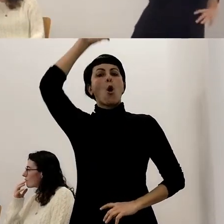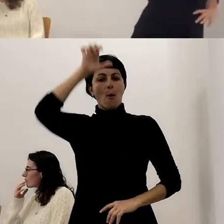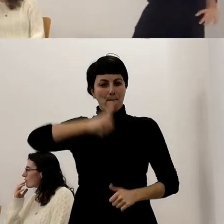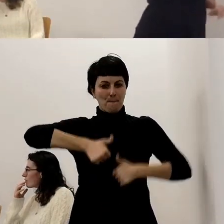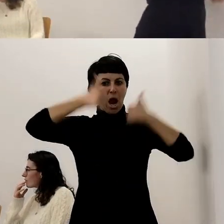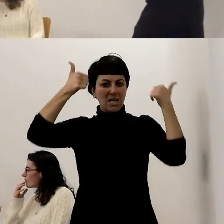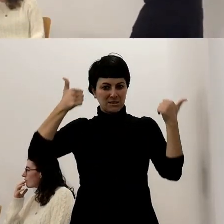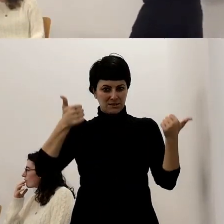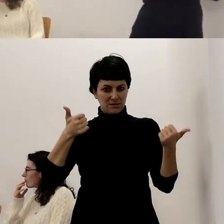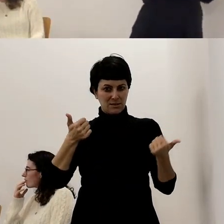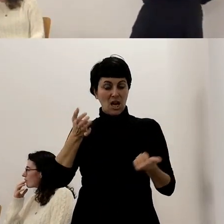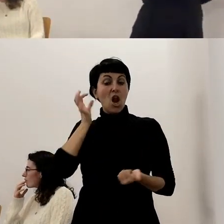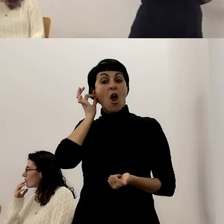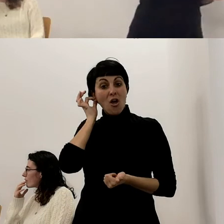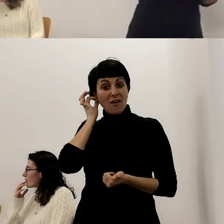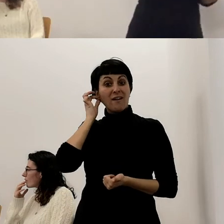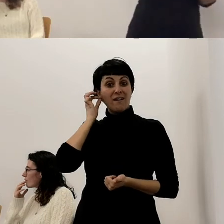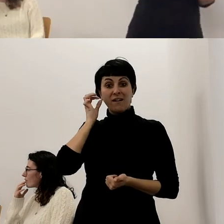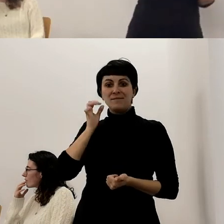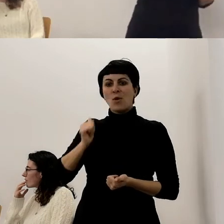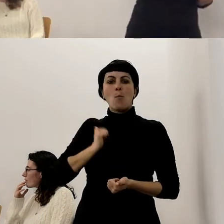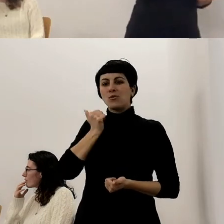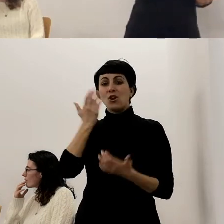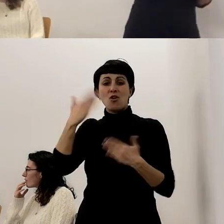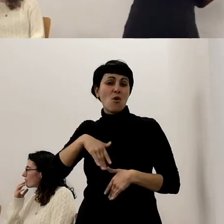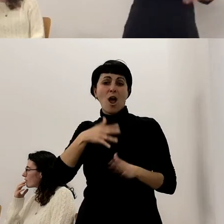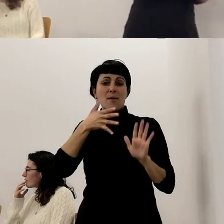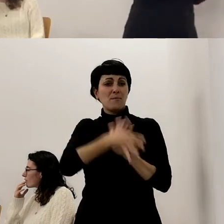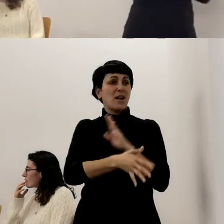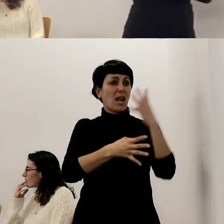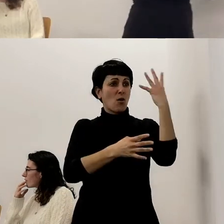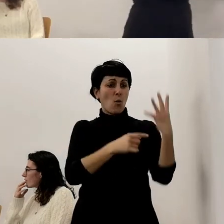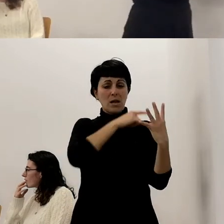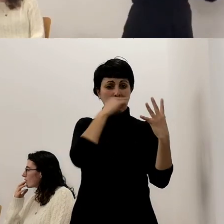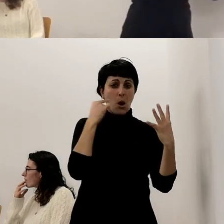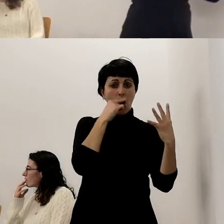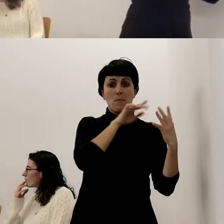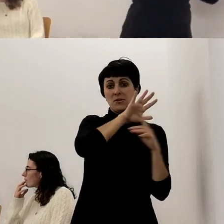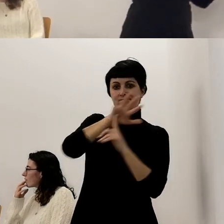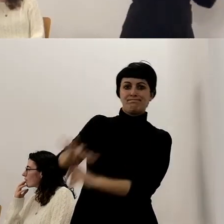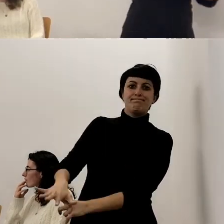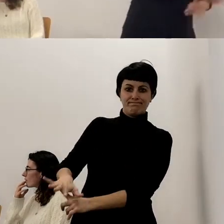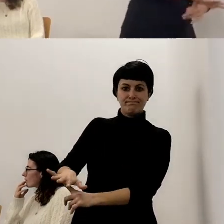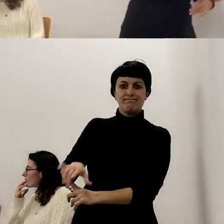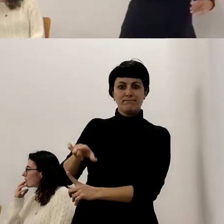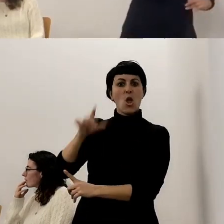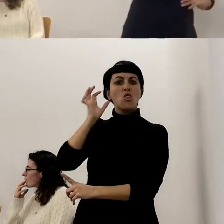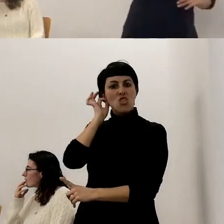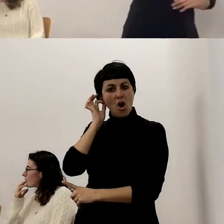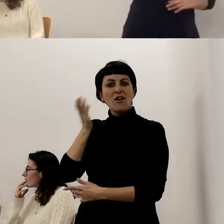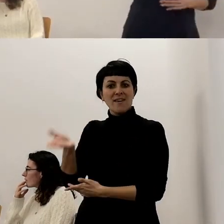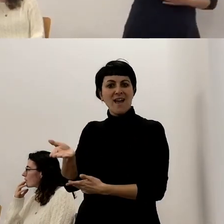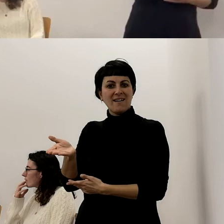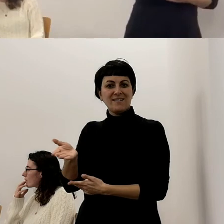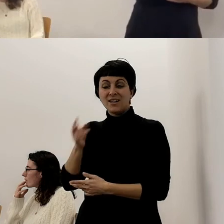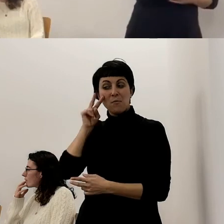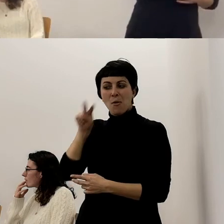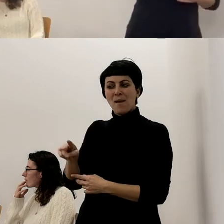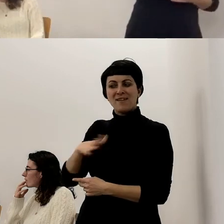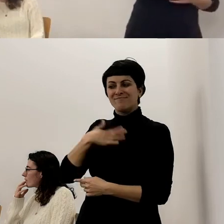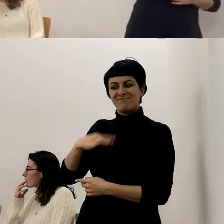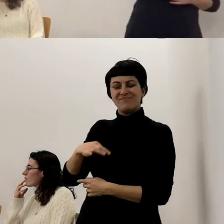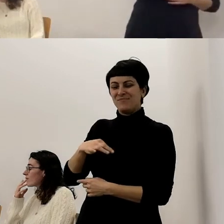una noia no podrà tenir l'oportunitat perquè ells mateixos no han pensat que això també ho pot fer una noia. Al final és més un tema